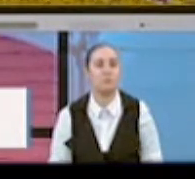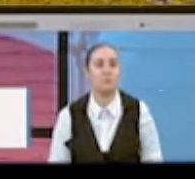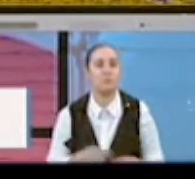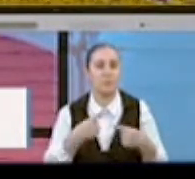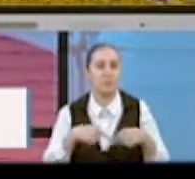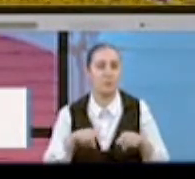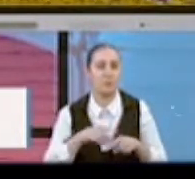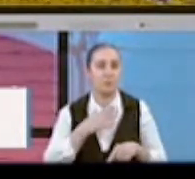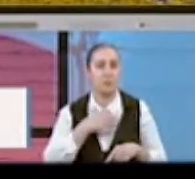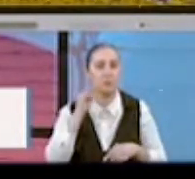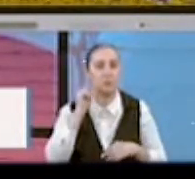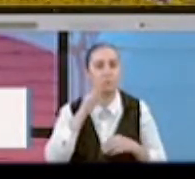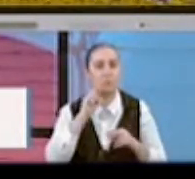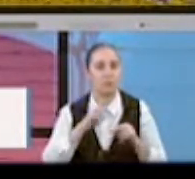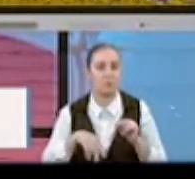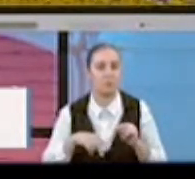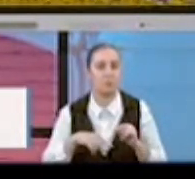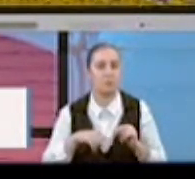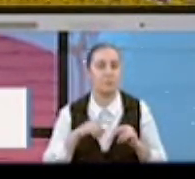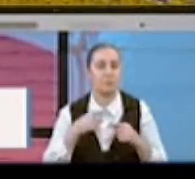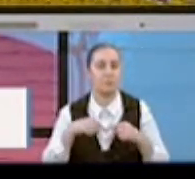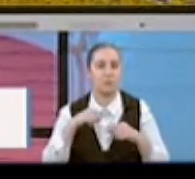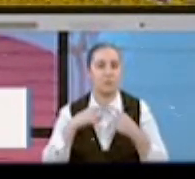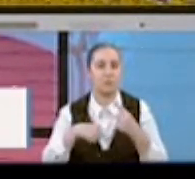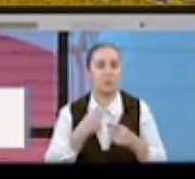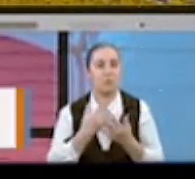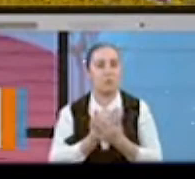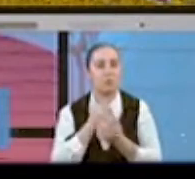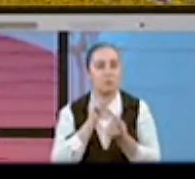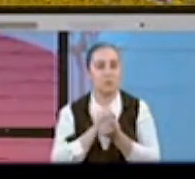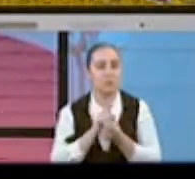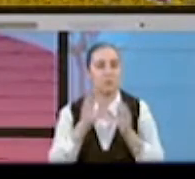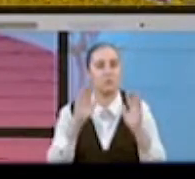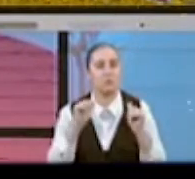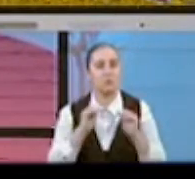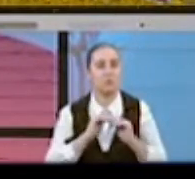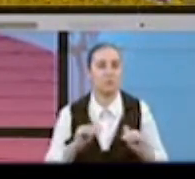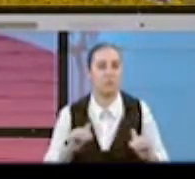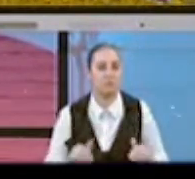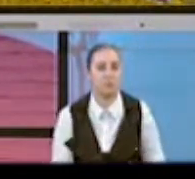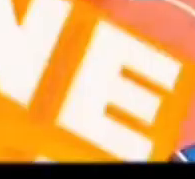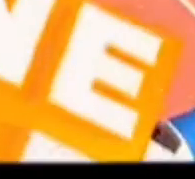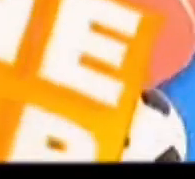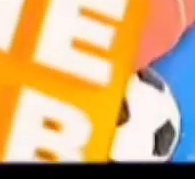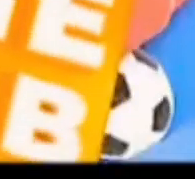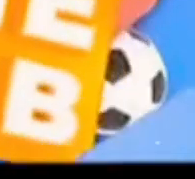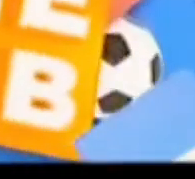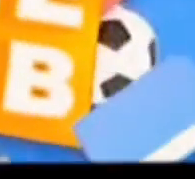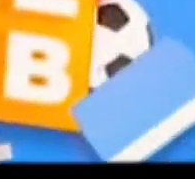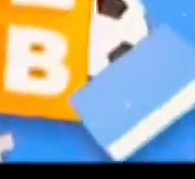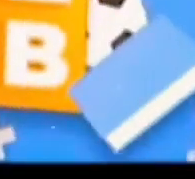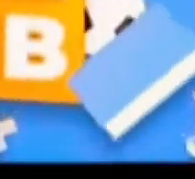Ну а на этом наш урок закончен. До новых встреч. До свидания, ребята.